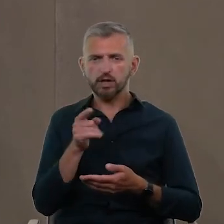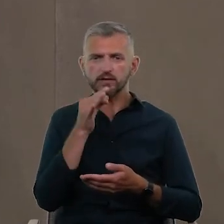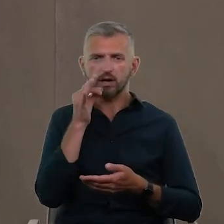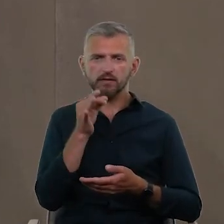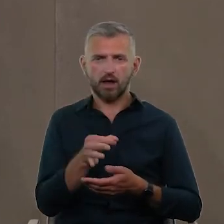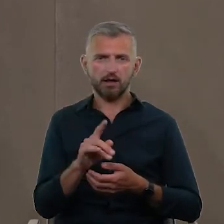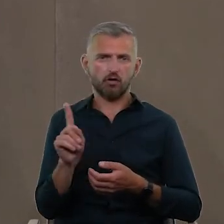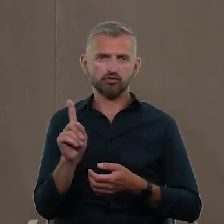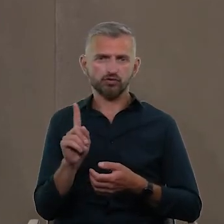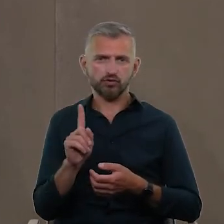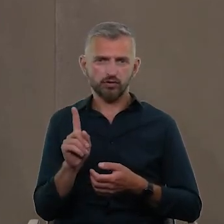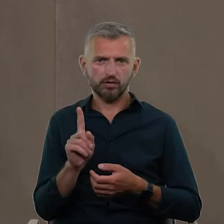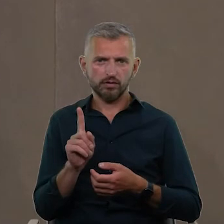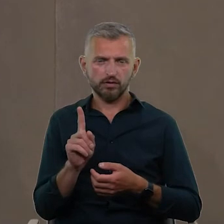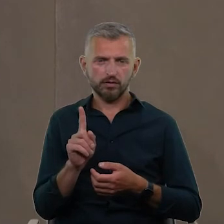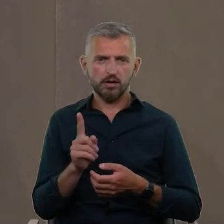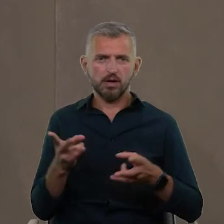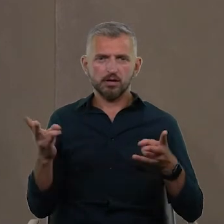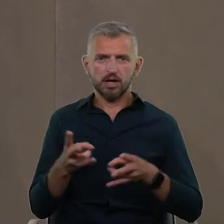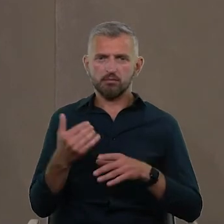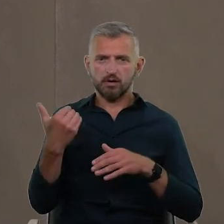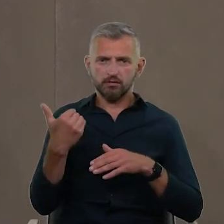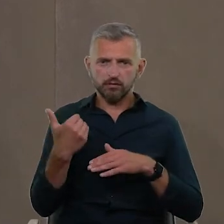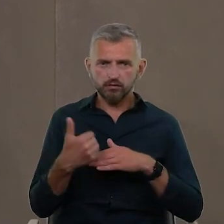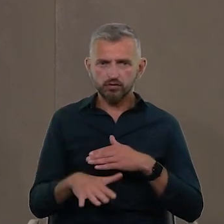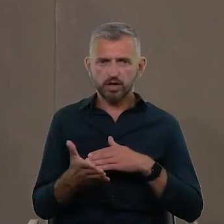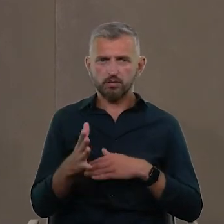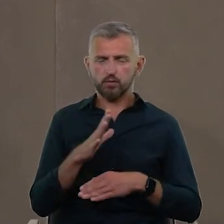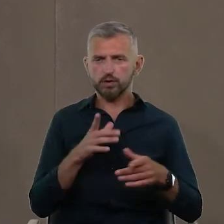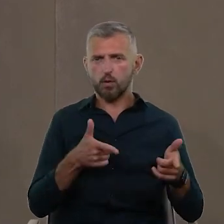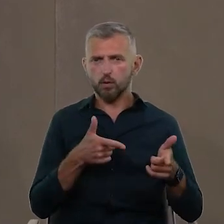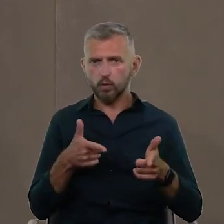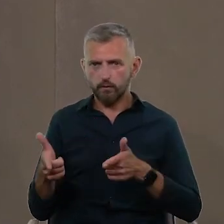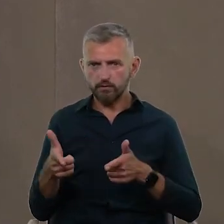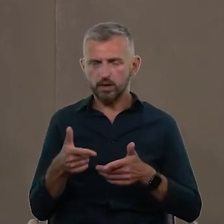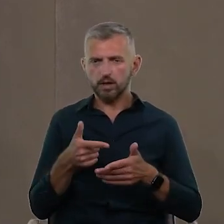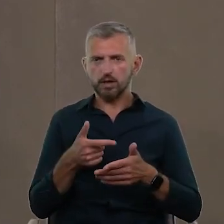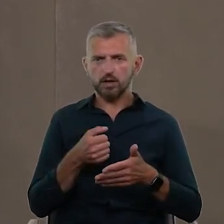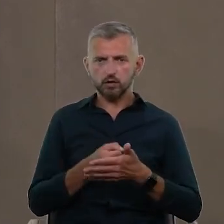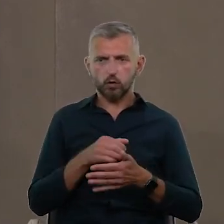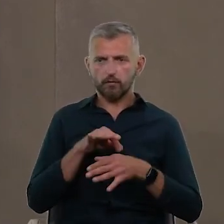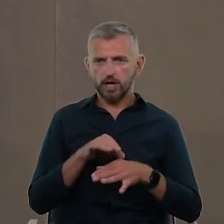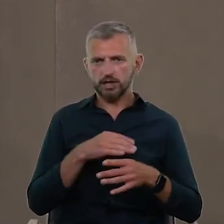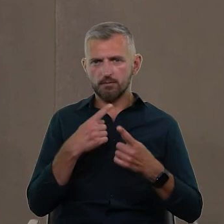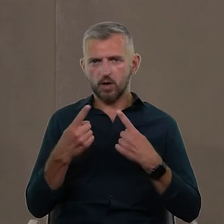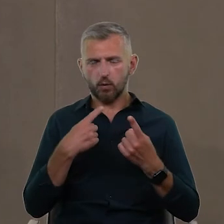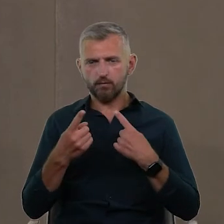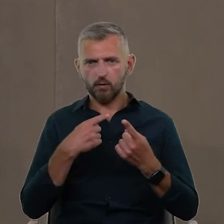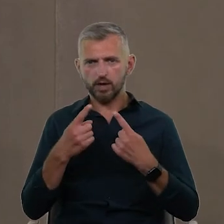сказала, що треба вже бути готовими до ведення переговорів